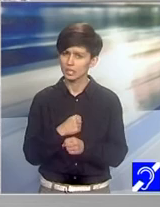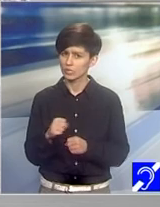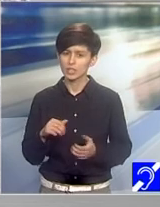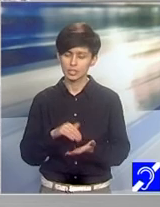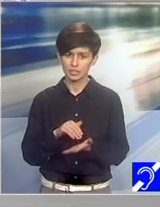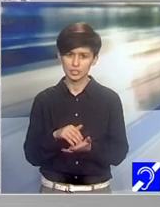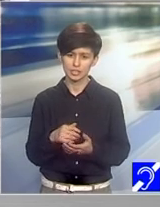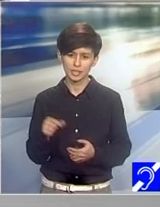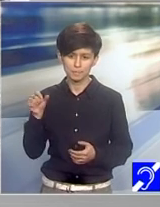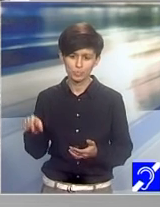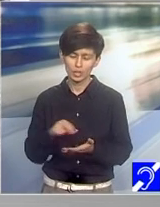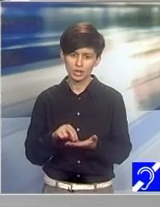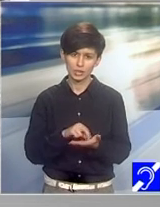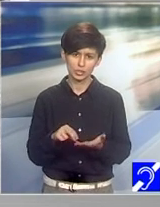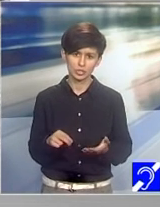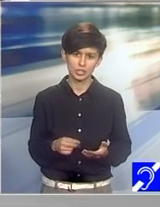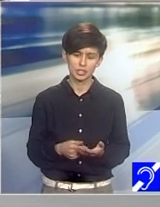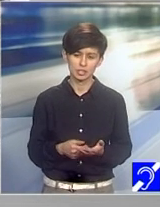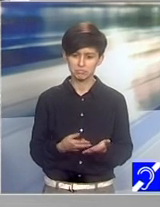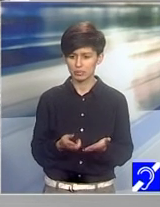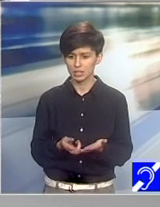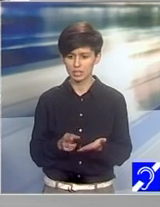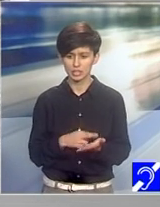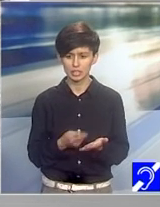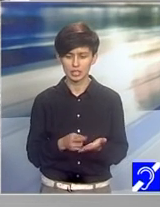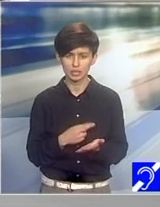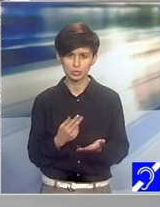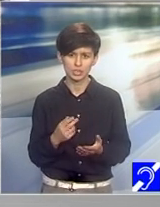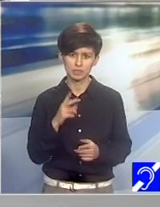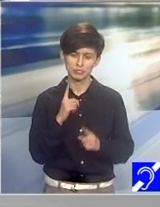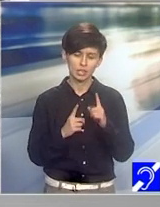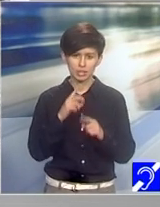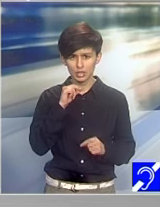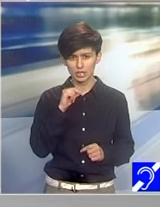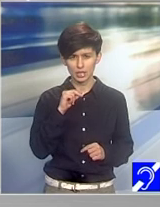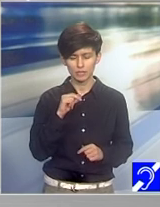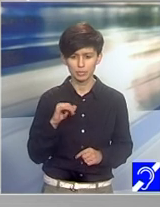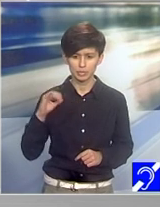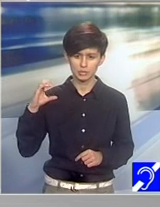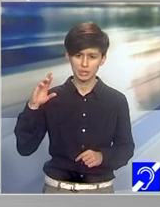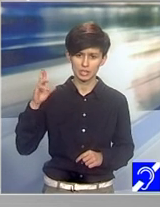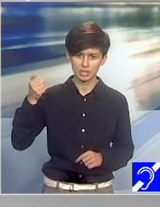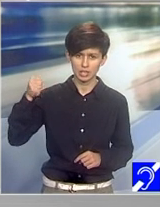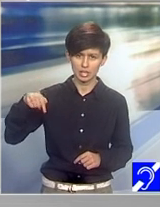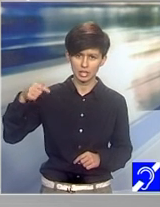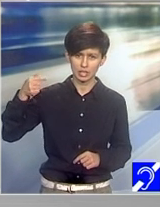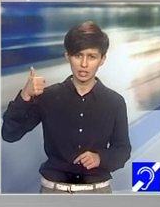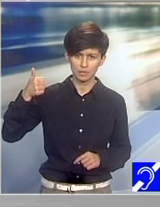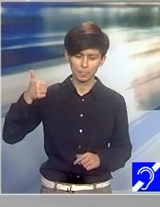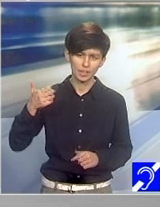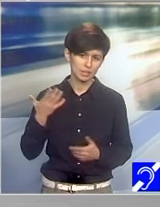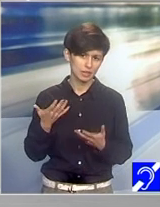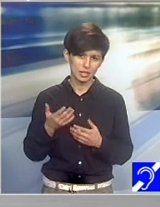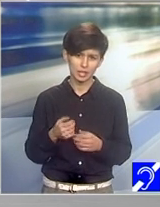Autorii din zona literaturii, de exemplu, nu să ne gândim la Ion Creangă, care era totuși un anti-unionist și care totuși